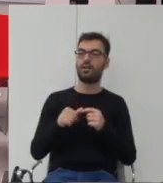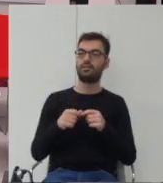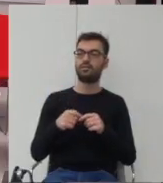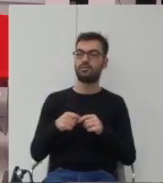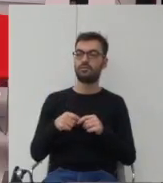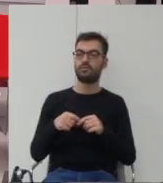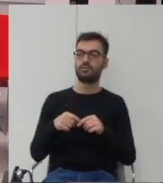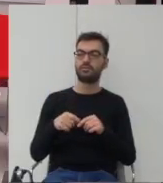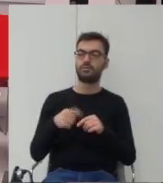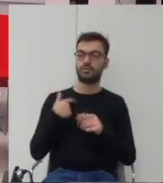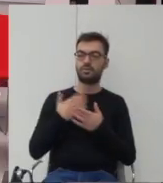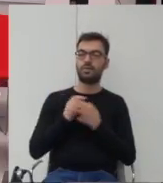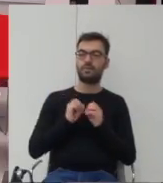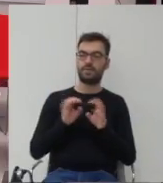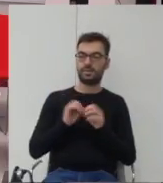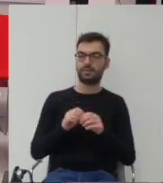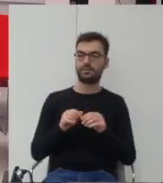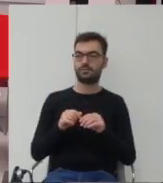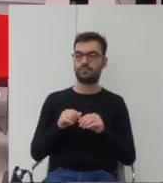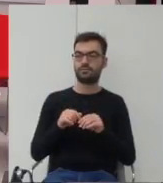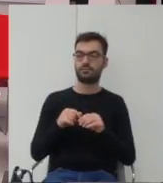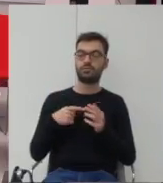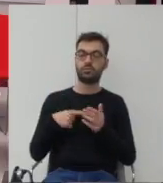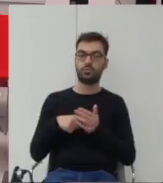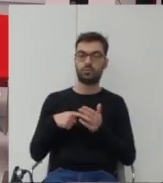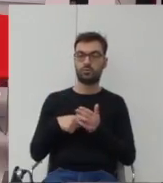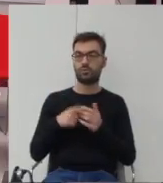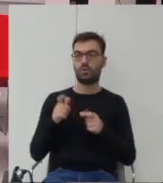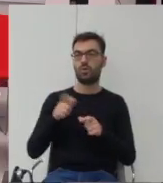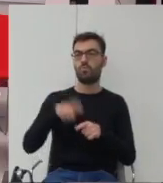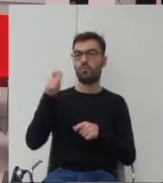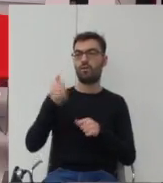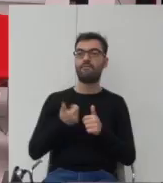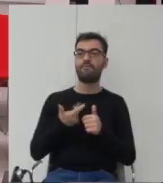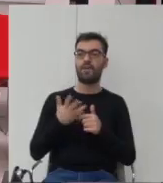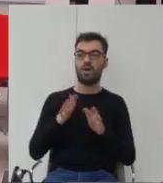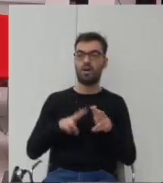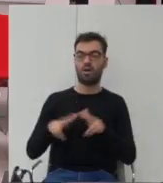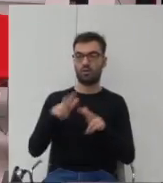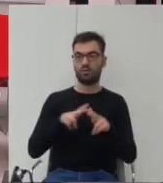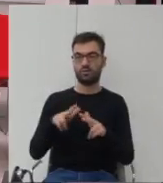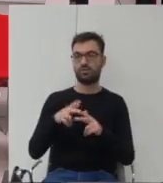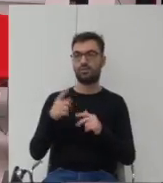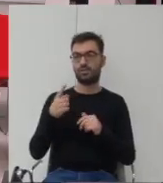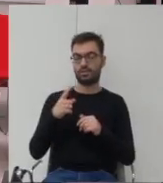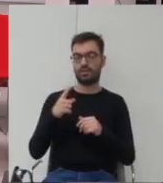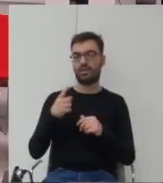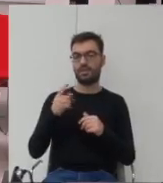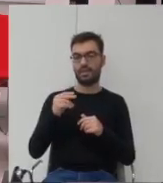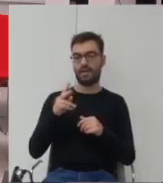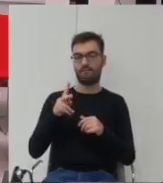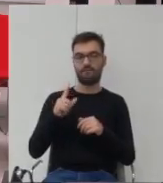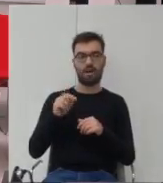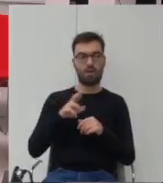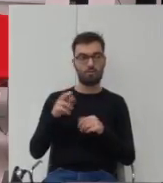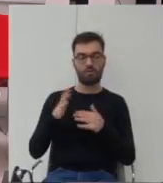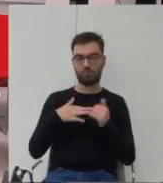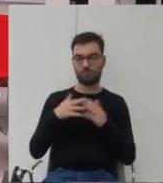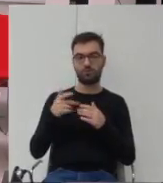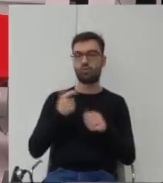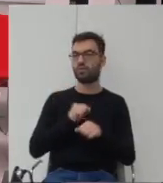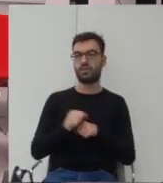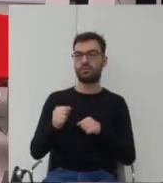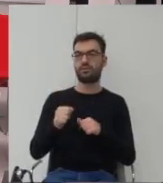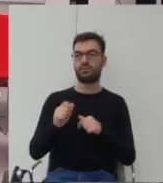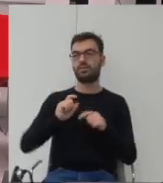ale dwa słowa wyjaśnienia. To jest budynek wielorodzinny, deweloperski. Nie jest to